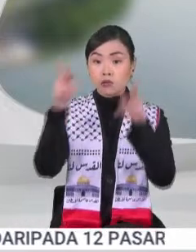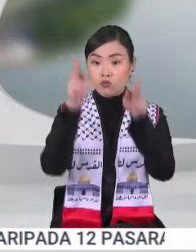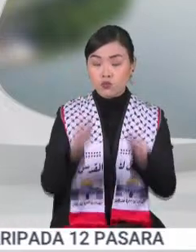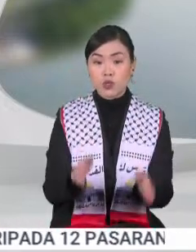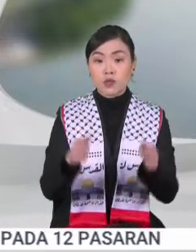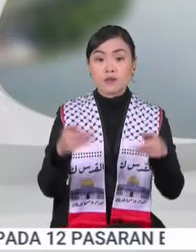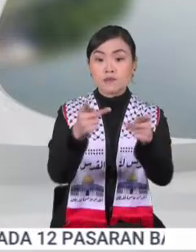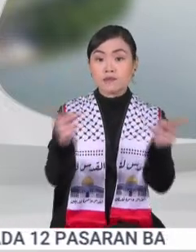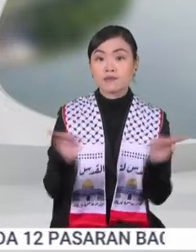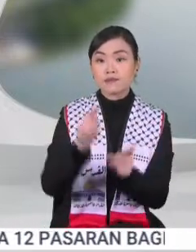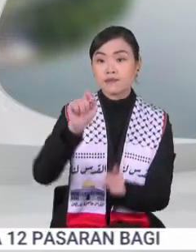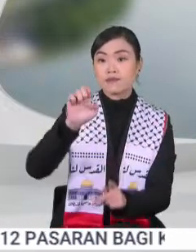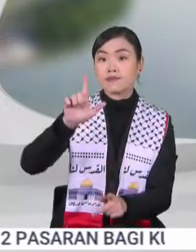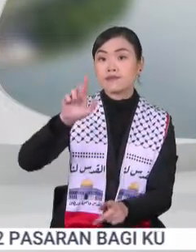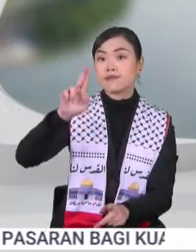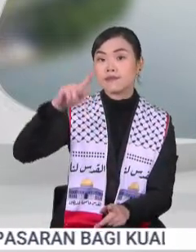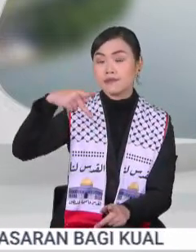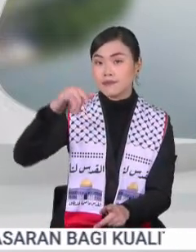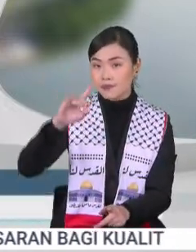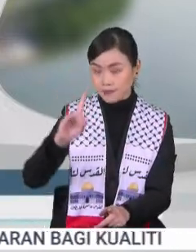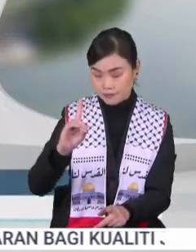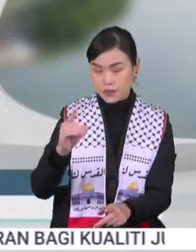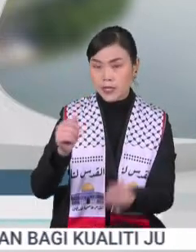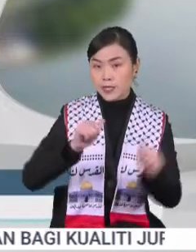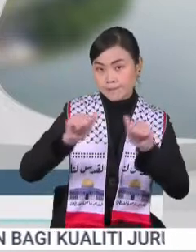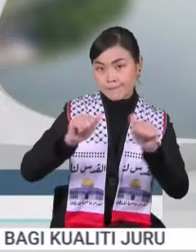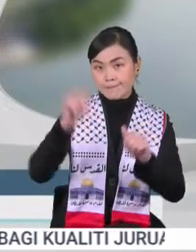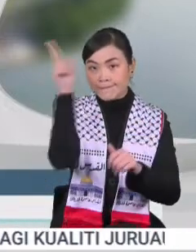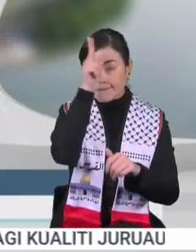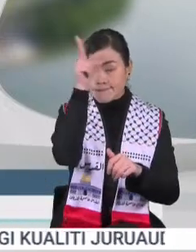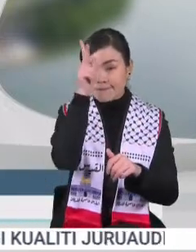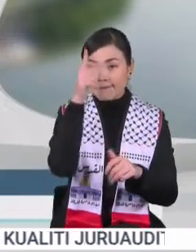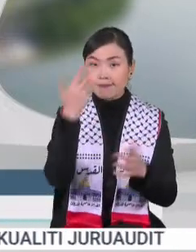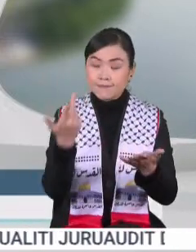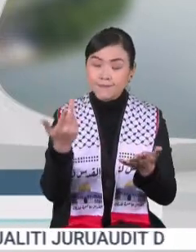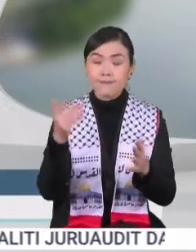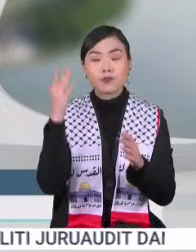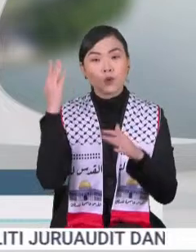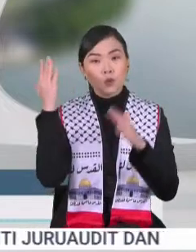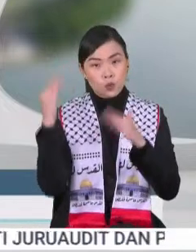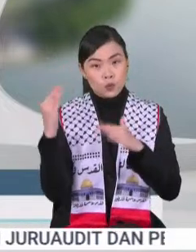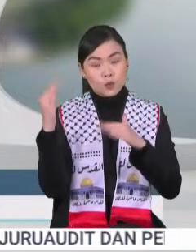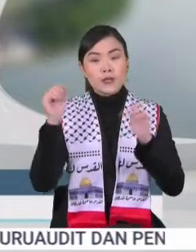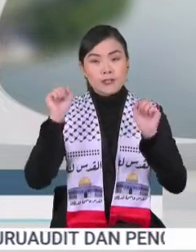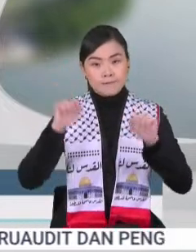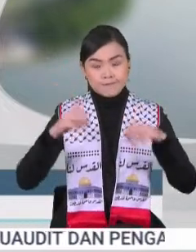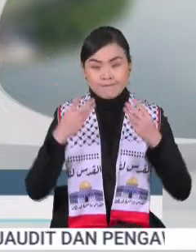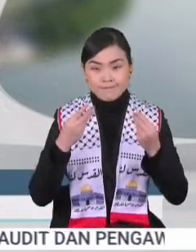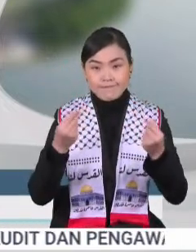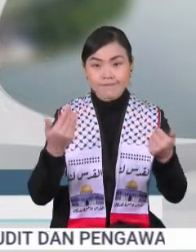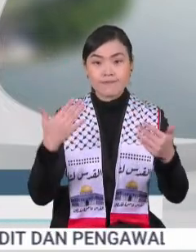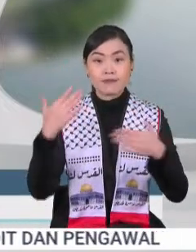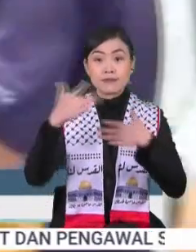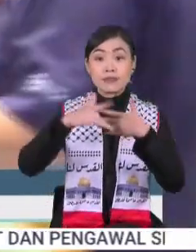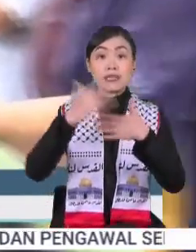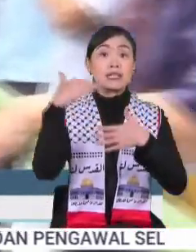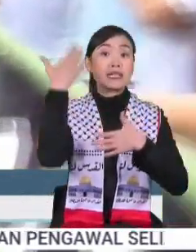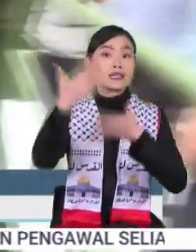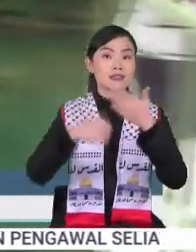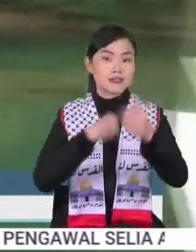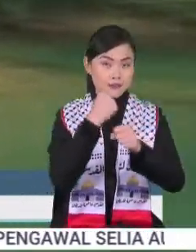telupit sedang dalam tindakan kerajaan masalah tersebut dijangka dapat diatasi awal tahun